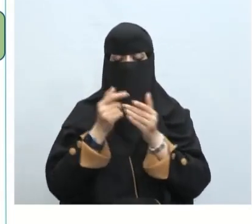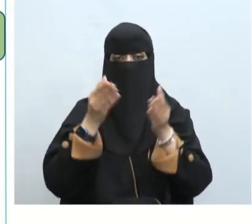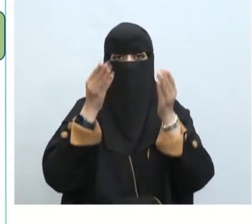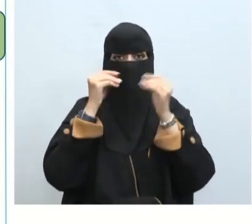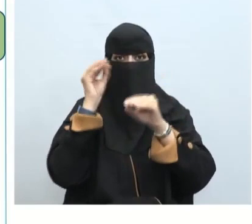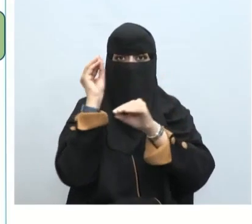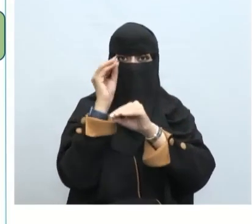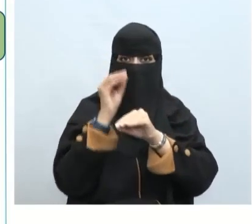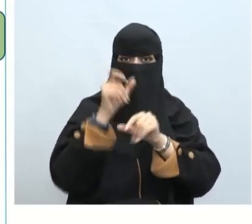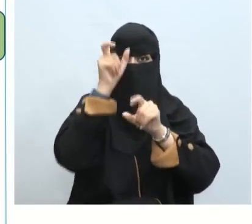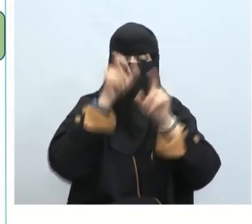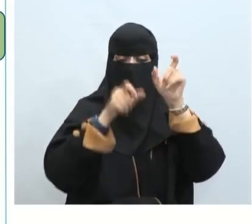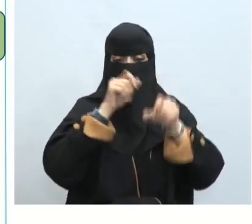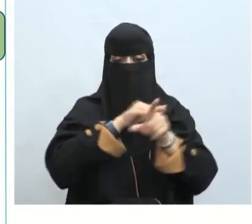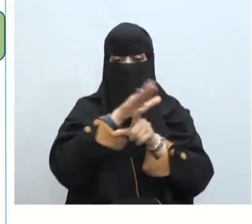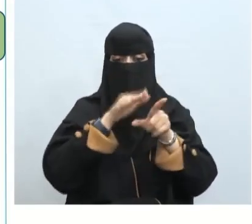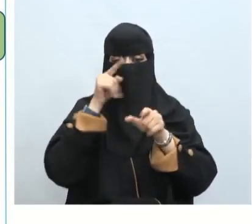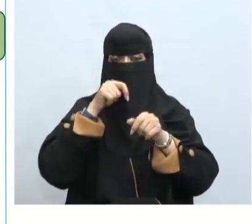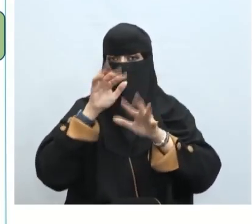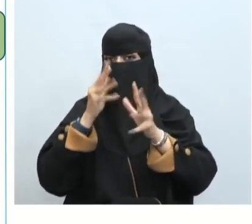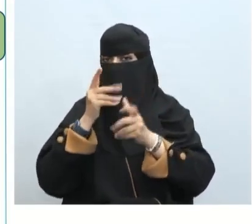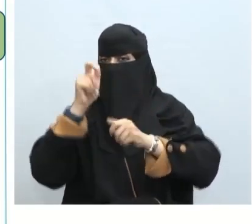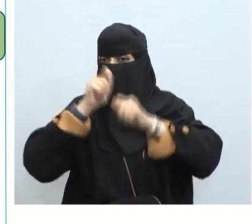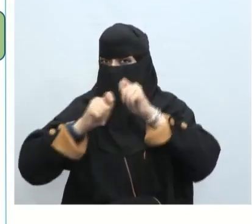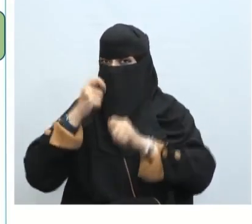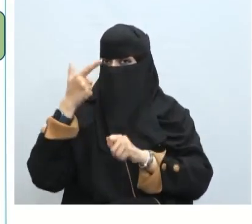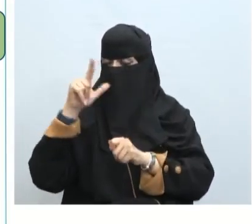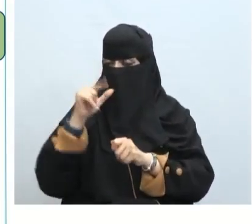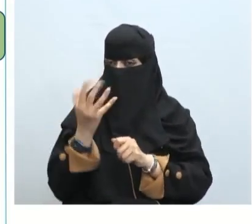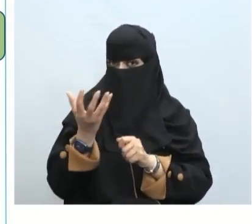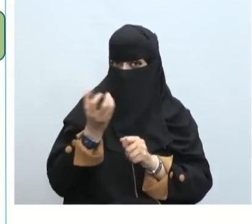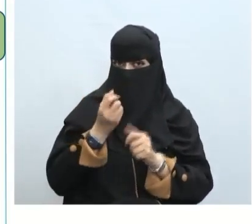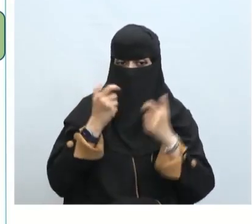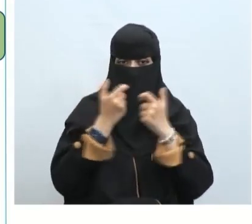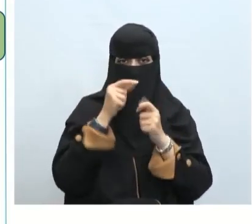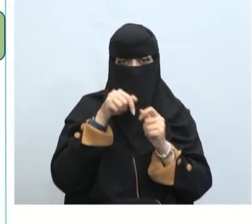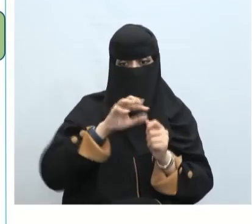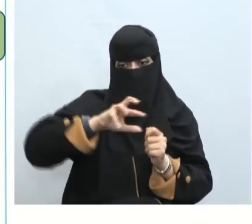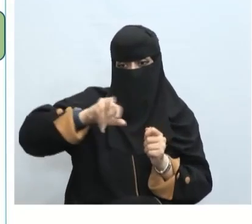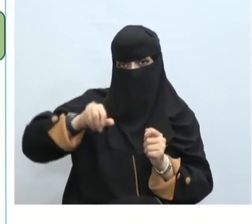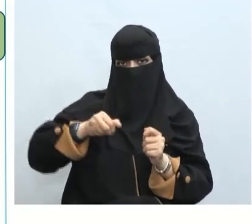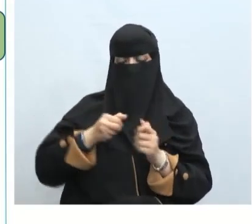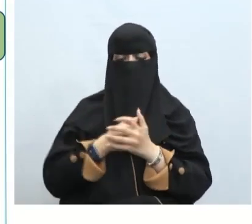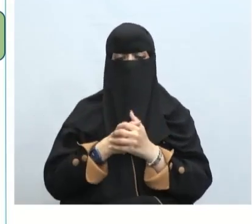توعيه المواطنين بترشيد الاستهلاك والحرص على الادخار